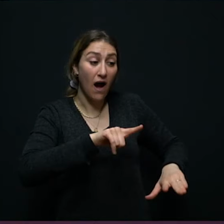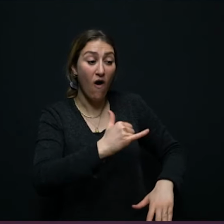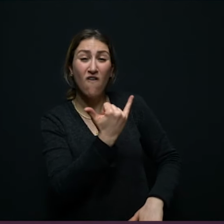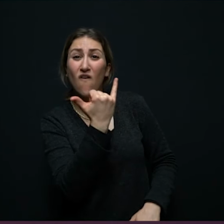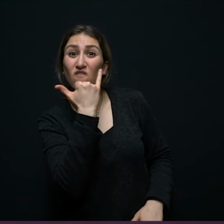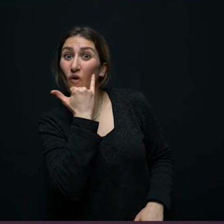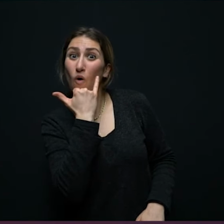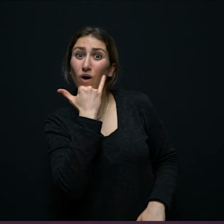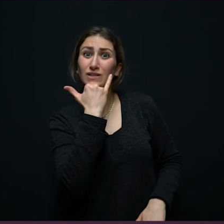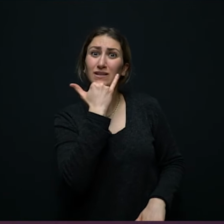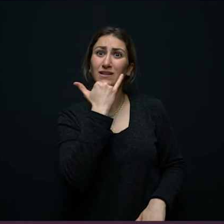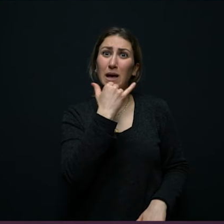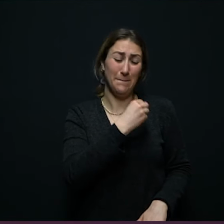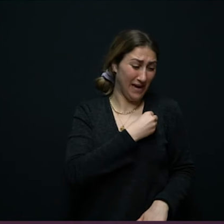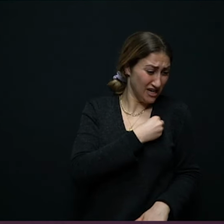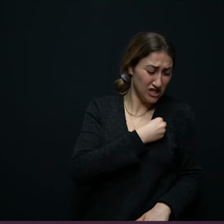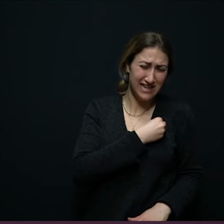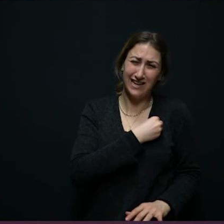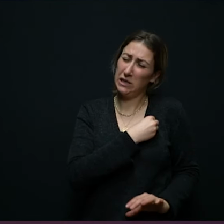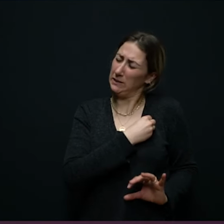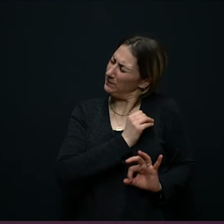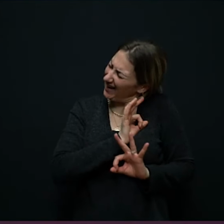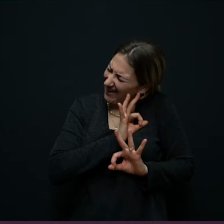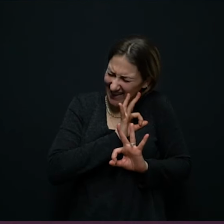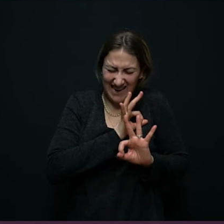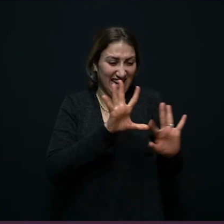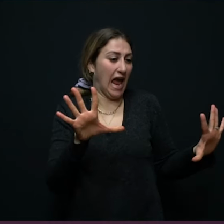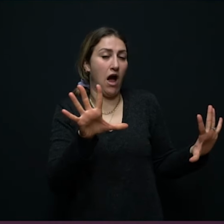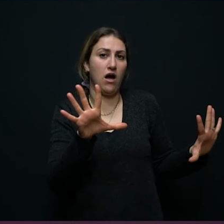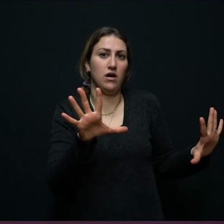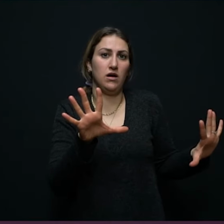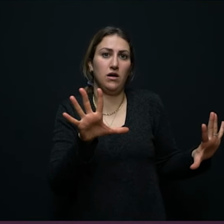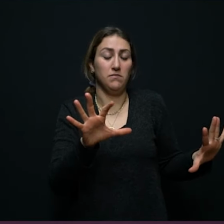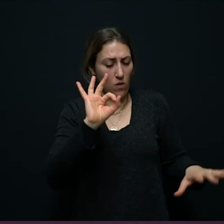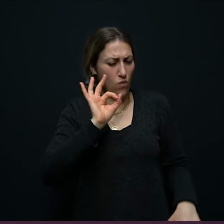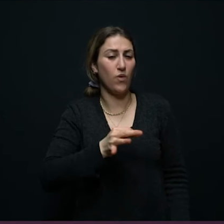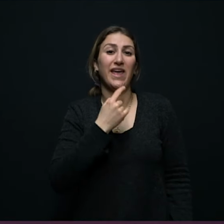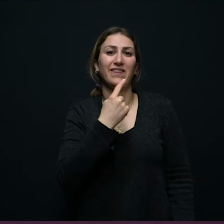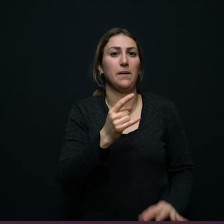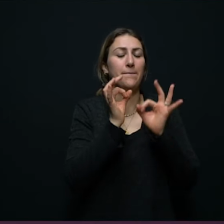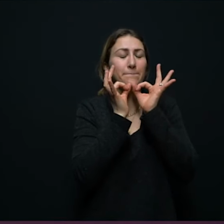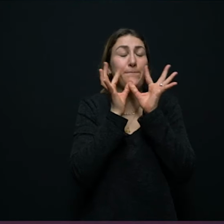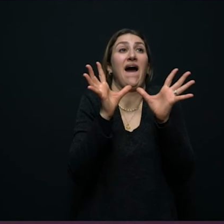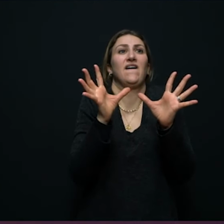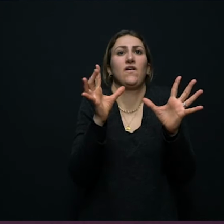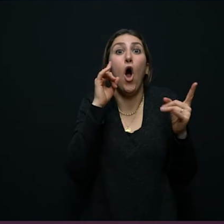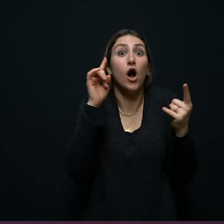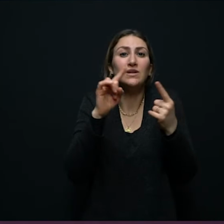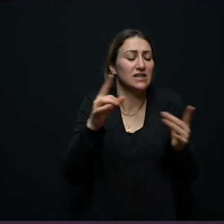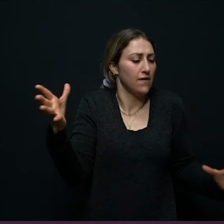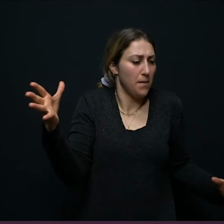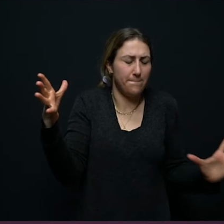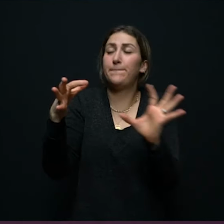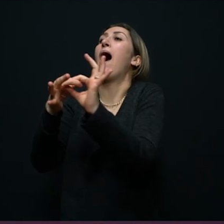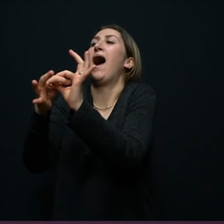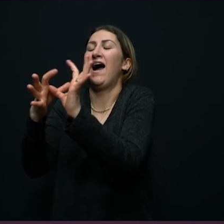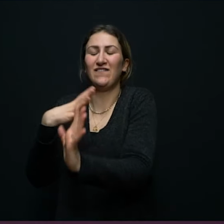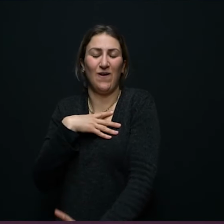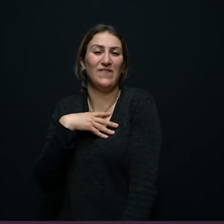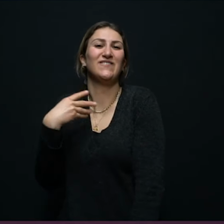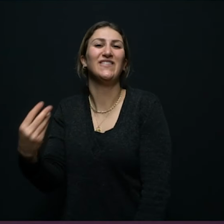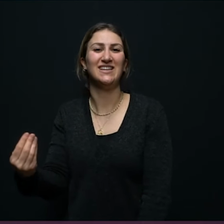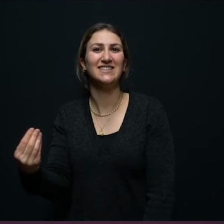par après mais il ya un quelque chose qui apparaît clairement dans ce verset l'avoir purifier et lavé par l'eau